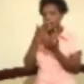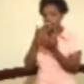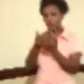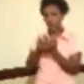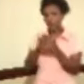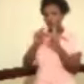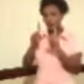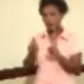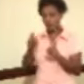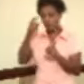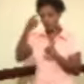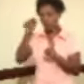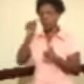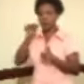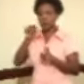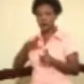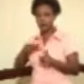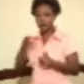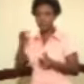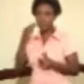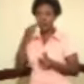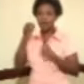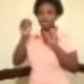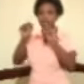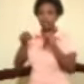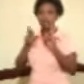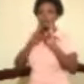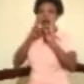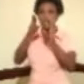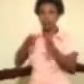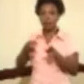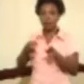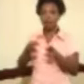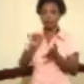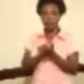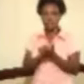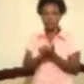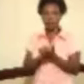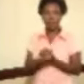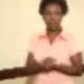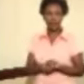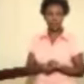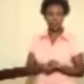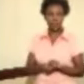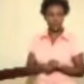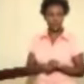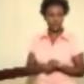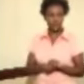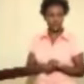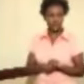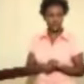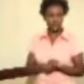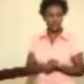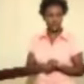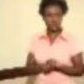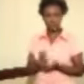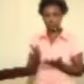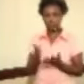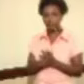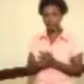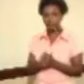que Madame Maniga capable de répondre et n'a pas retourné sous thème 1 que nous t'ayons hier. La guerre comme la guerre. Alors. Guerre comme la guerre.